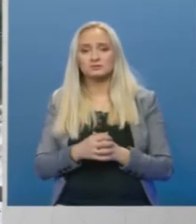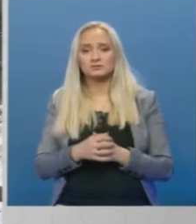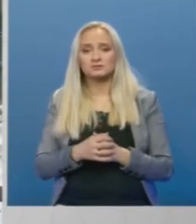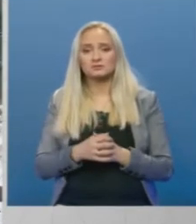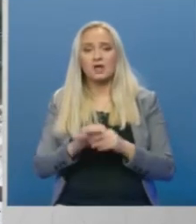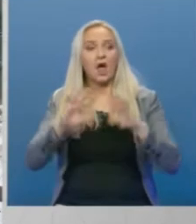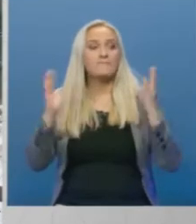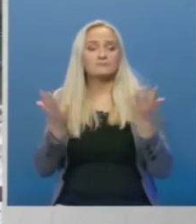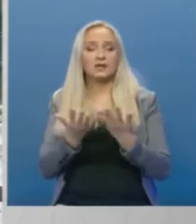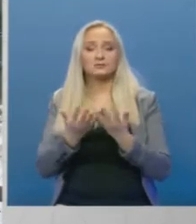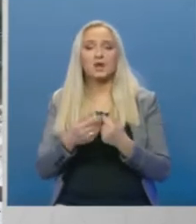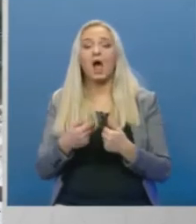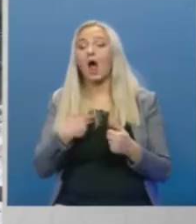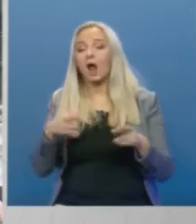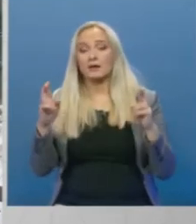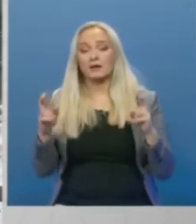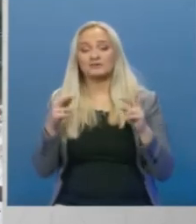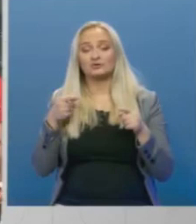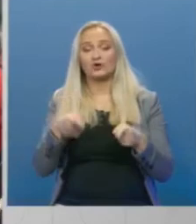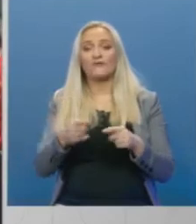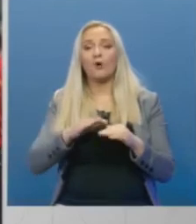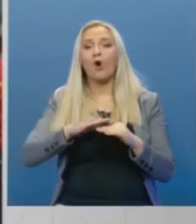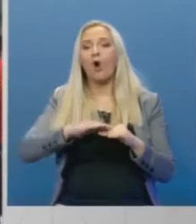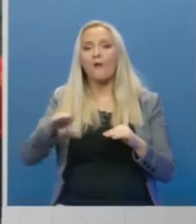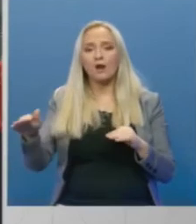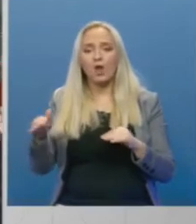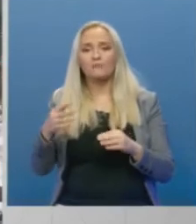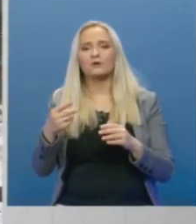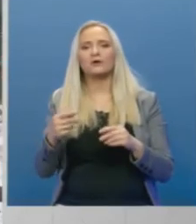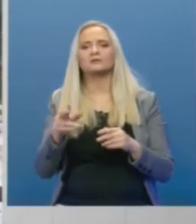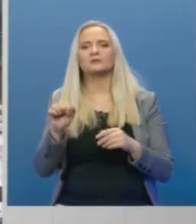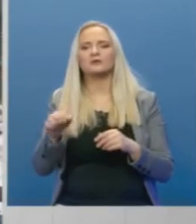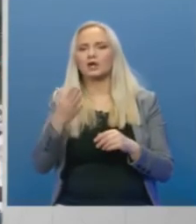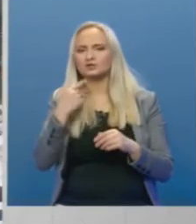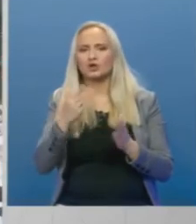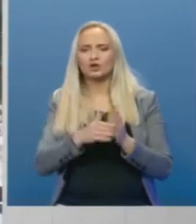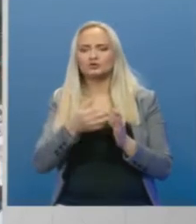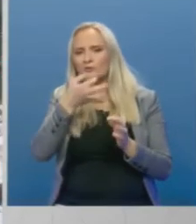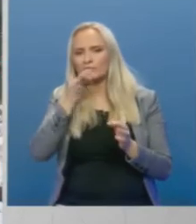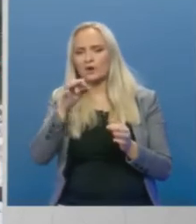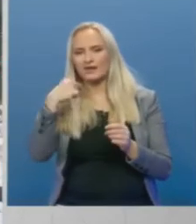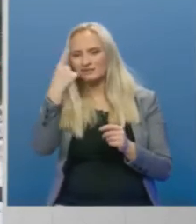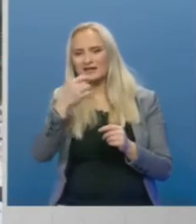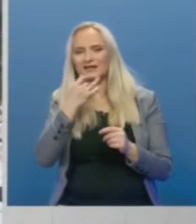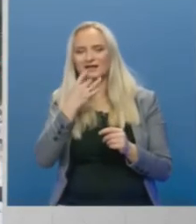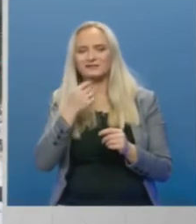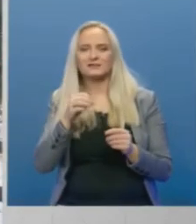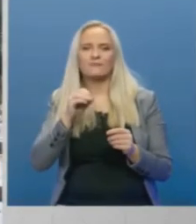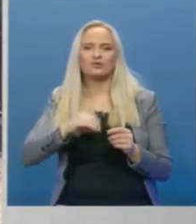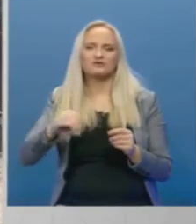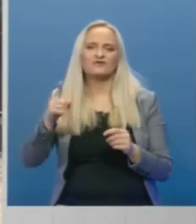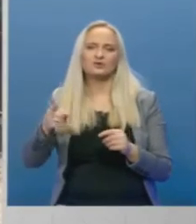čist ambijent i to, a nadamo se s ovom obalom utvrdom da će to još bolje izgledati kad se postave